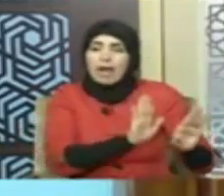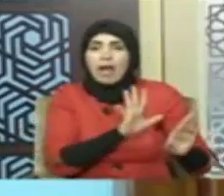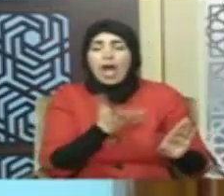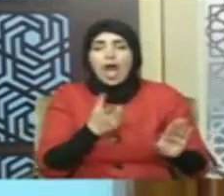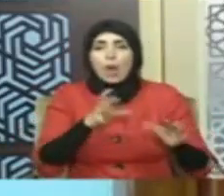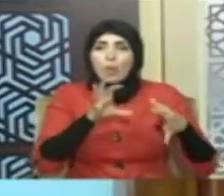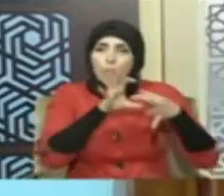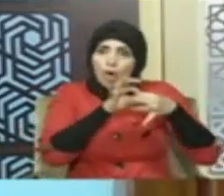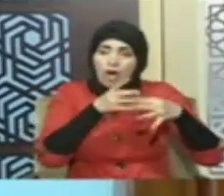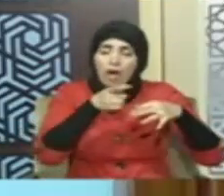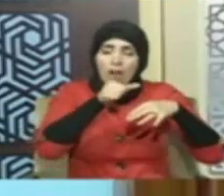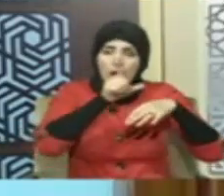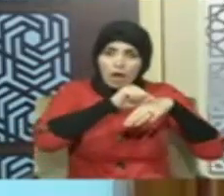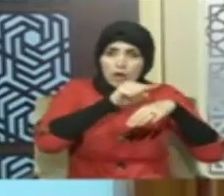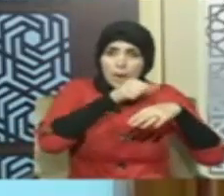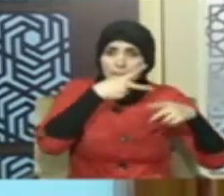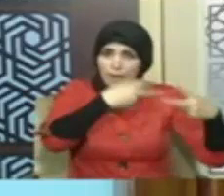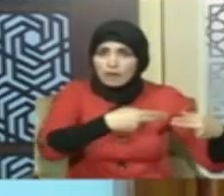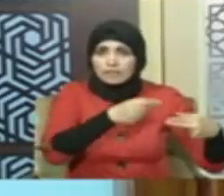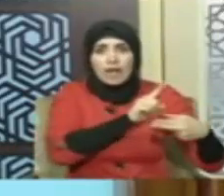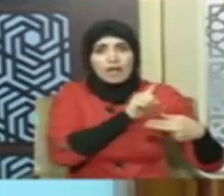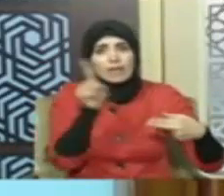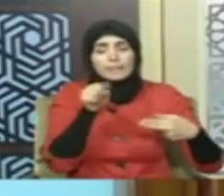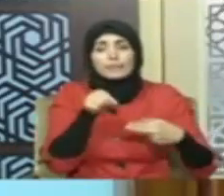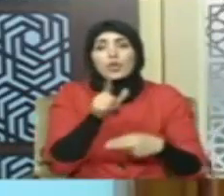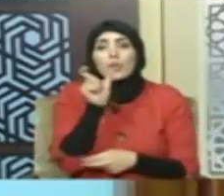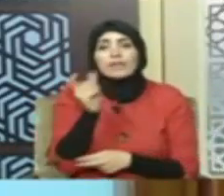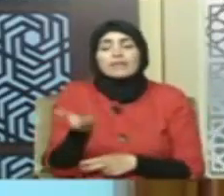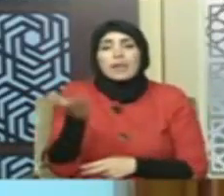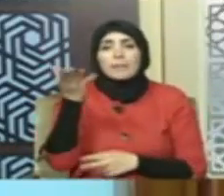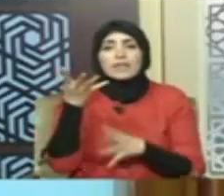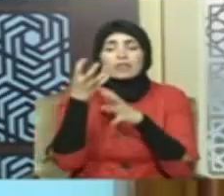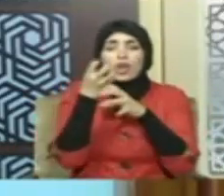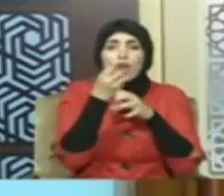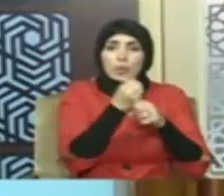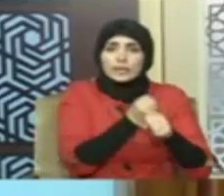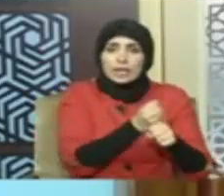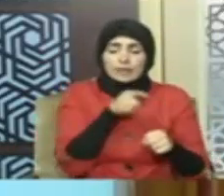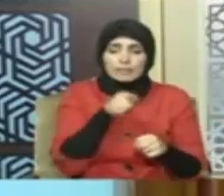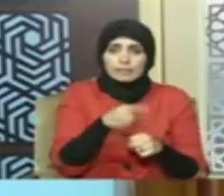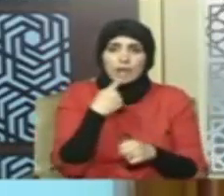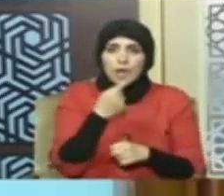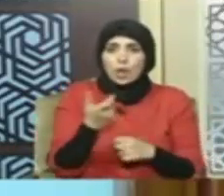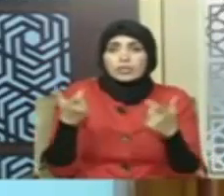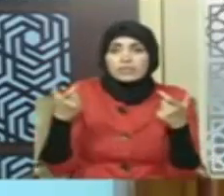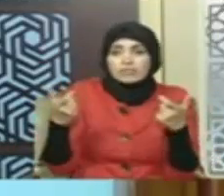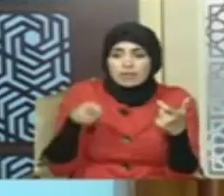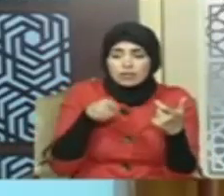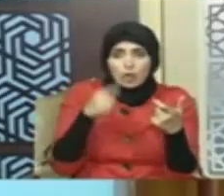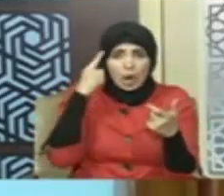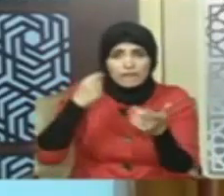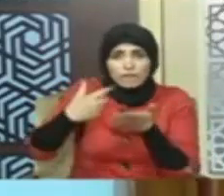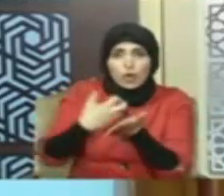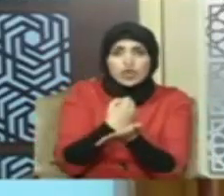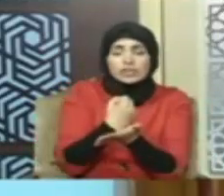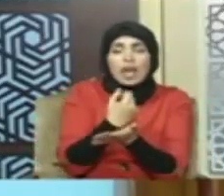رحم. والنبي صلى الله عليه وسلم قال: تحروها، تحروا هذه